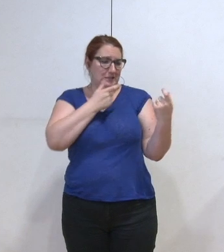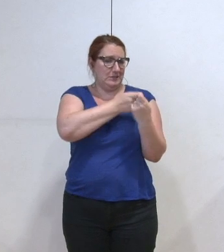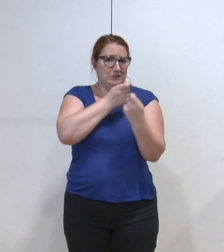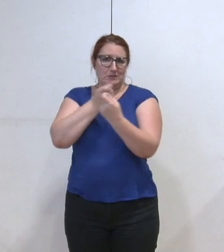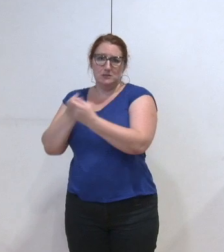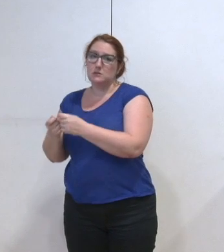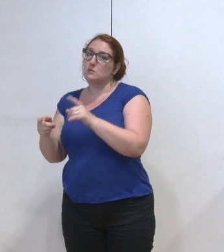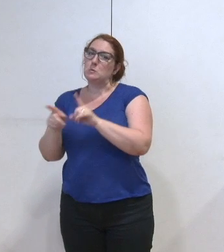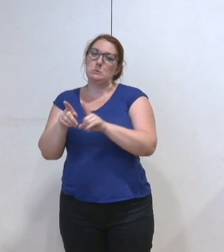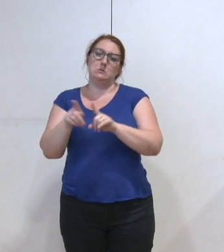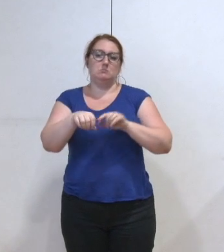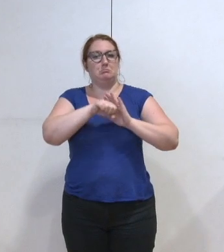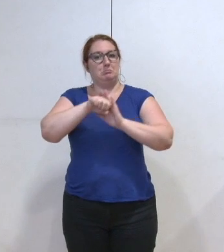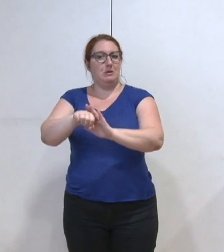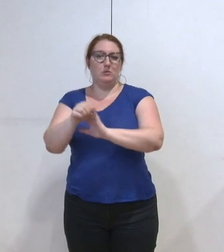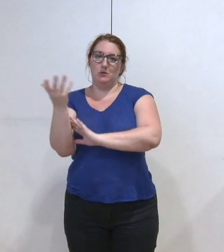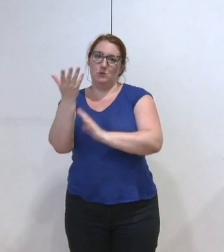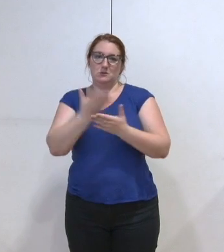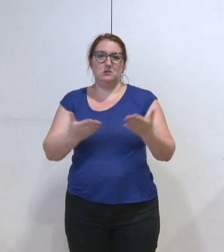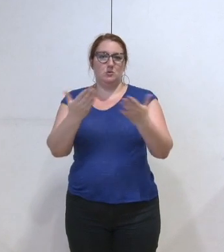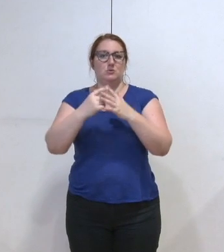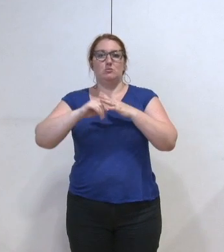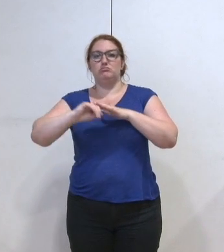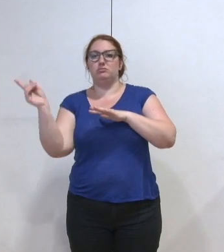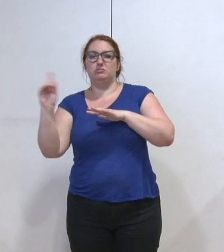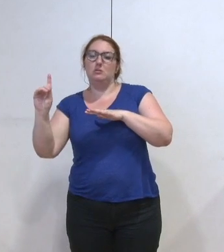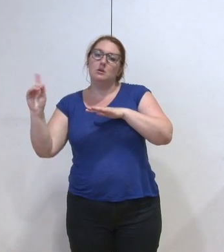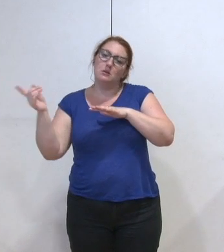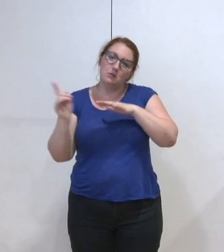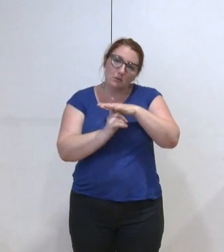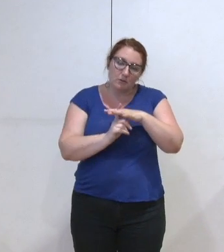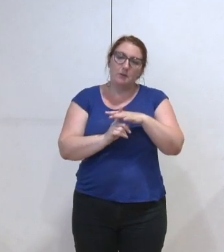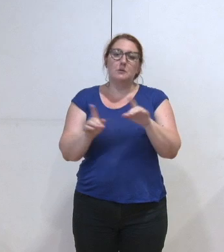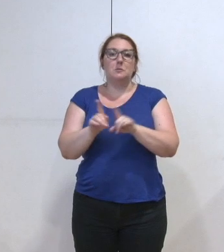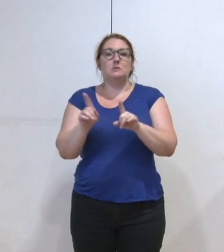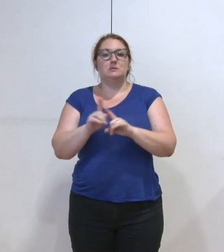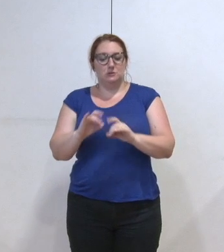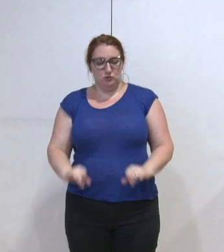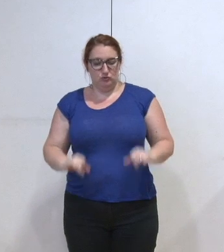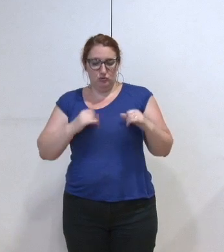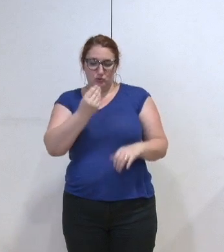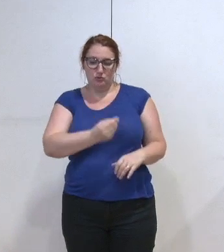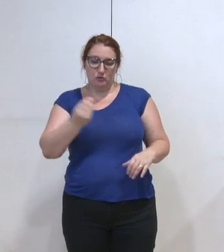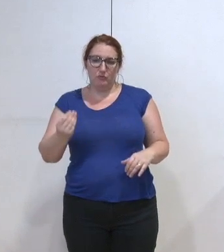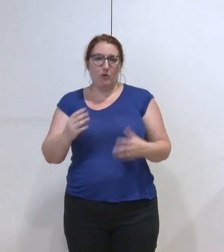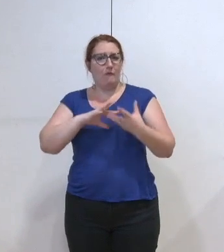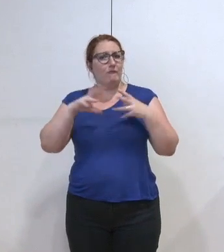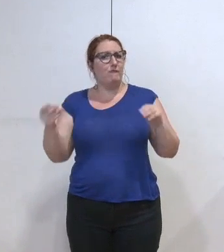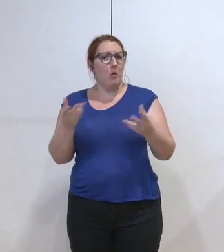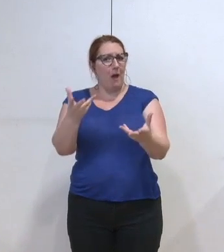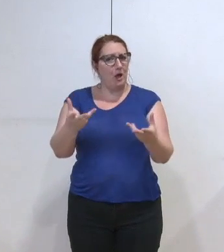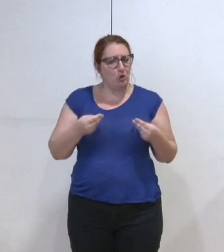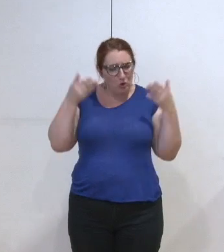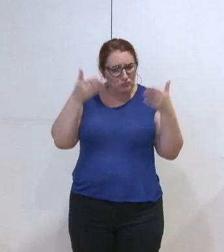situations d'exclusion ainsi qu'en améliorant l'accès au mode d'accueil de jeunes enfants nous ferons